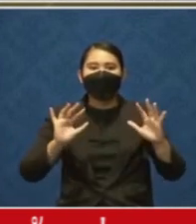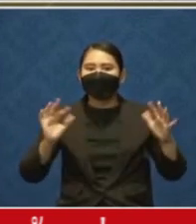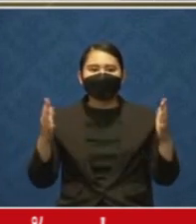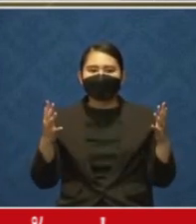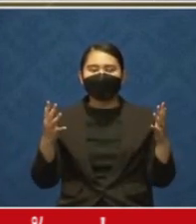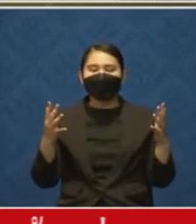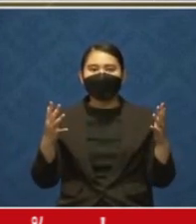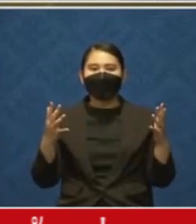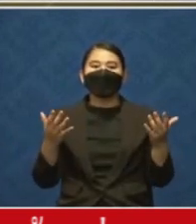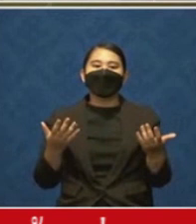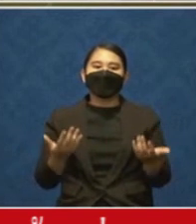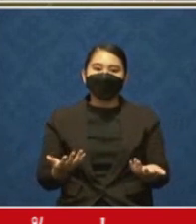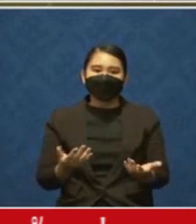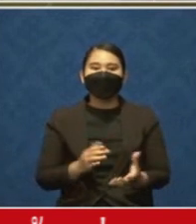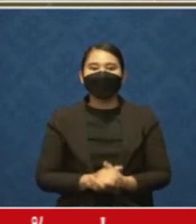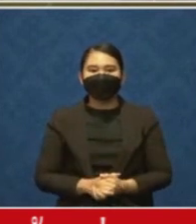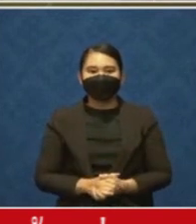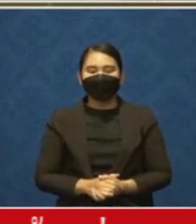า